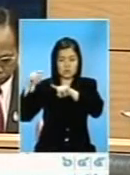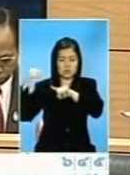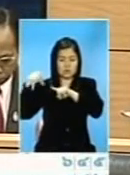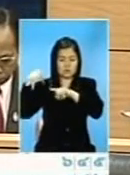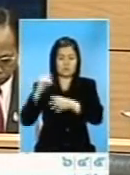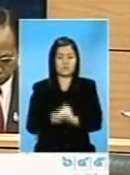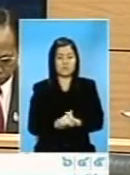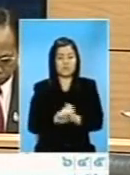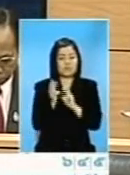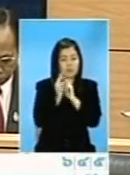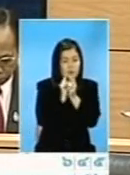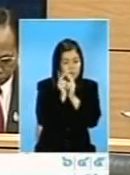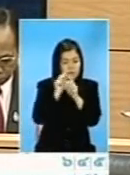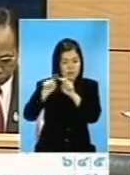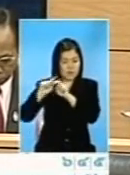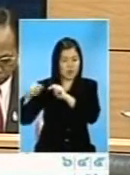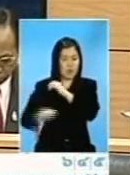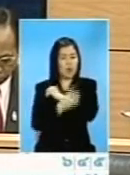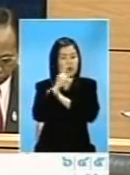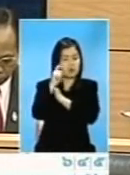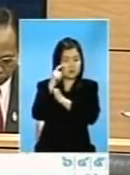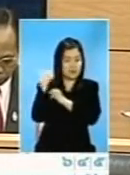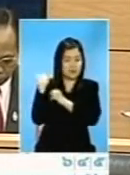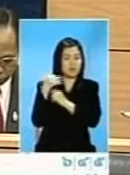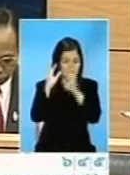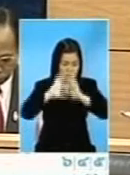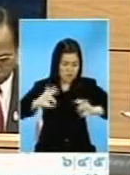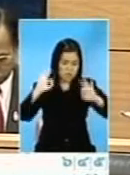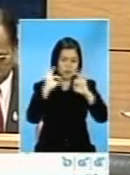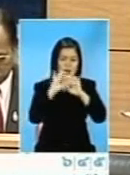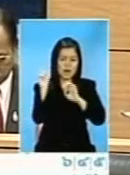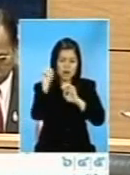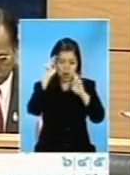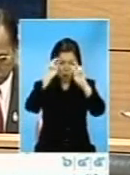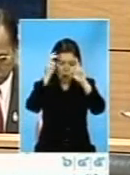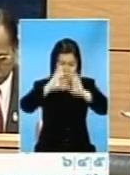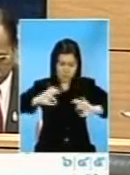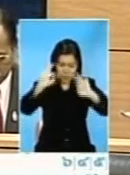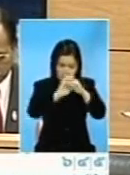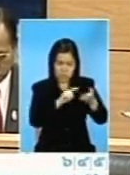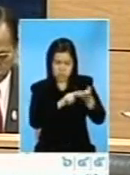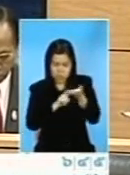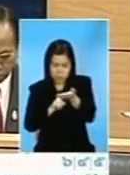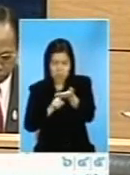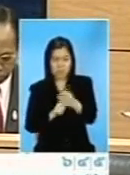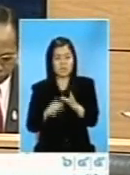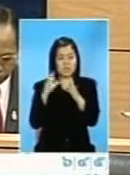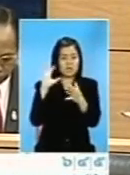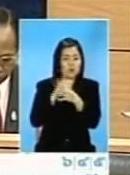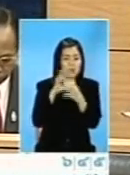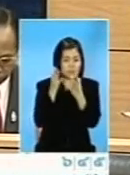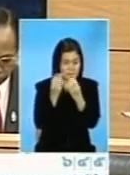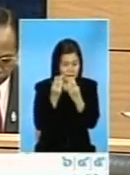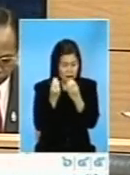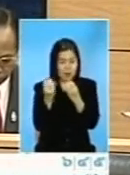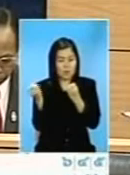ยื่นเรื่องให้ศาลรัฐธรรมนูญเลยแต่เขาจะแก้ไขว่ายื่นเรื่องให้กับอัยการสูงสุด ครับของเดิมเนี่ยยื่นให้ศาลก็ได้ยื่นให้อัยการก็ได้